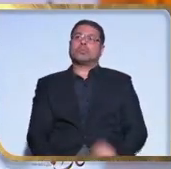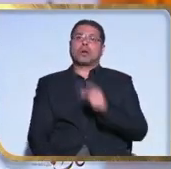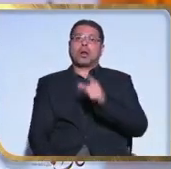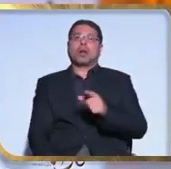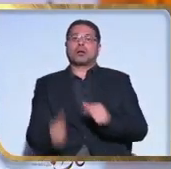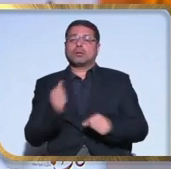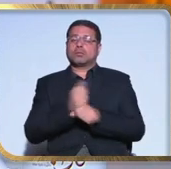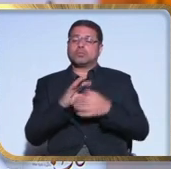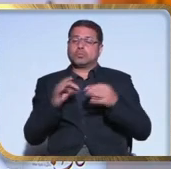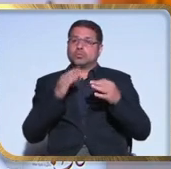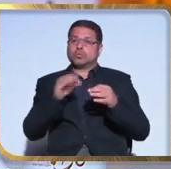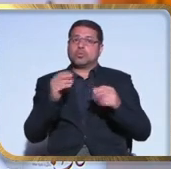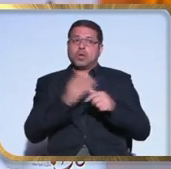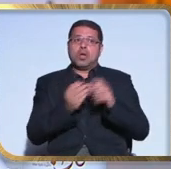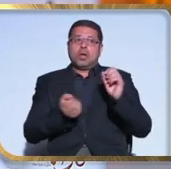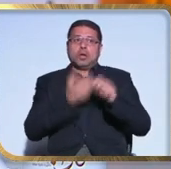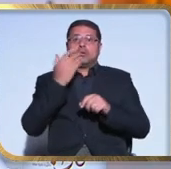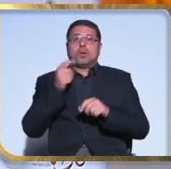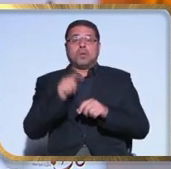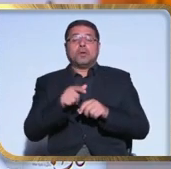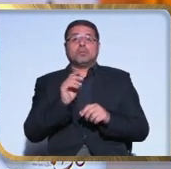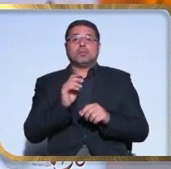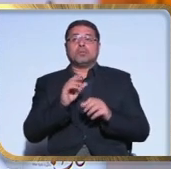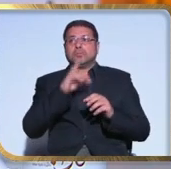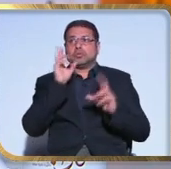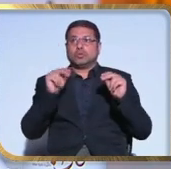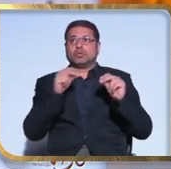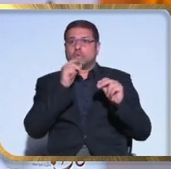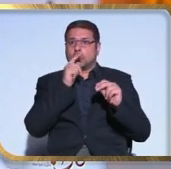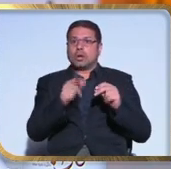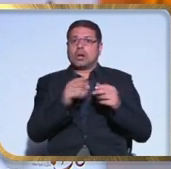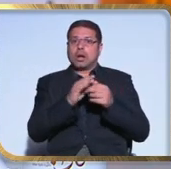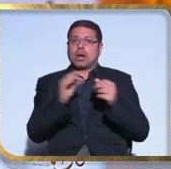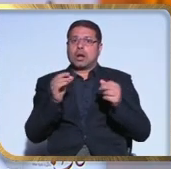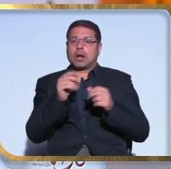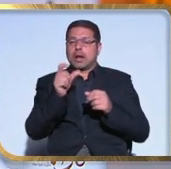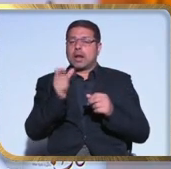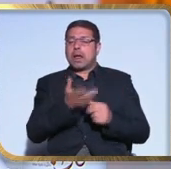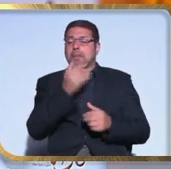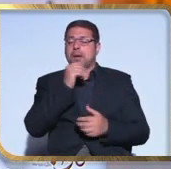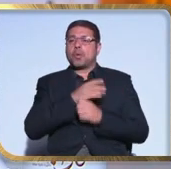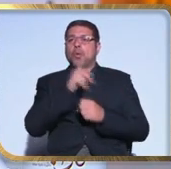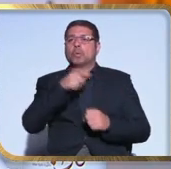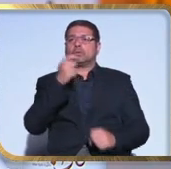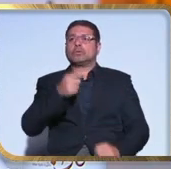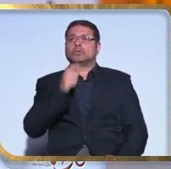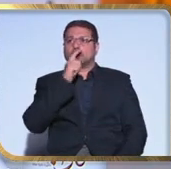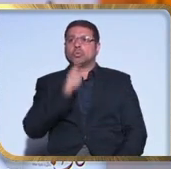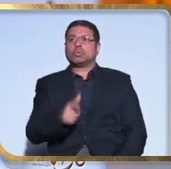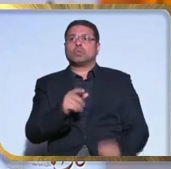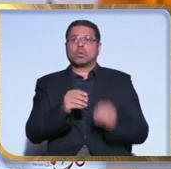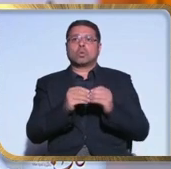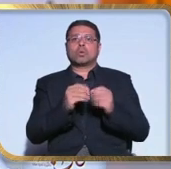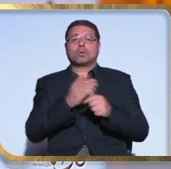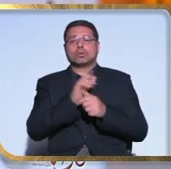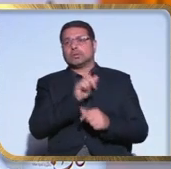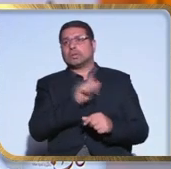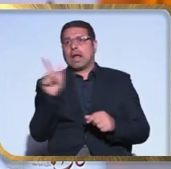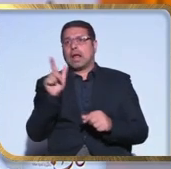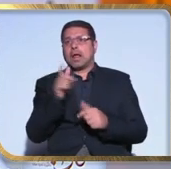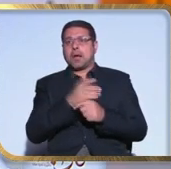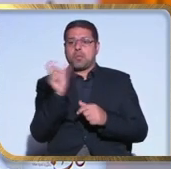تنويه بعدما يصبح الصباح زي ما ورد في احوال النبي عليه الصلاه والسلام وجاء في صحيح